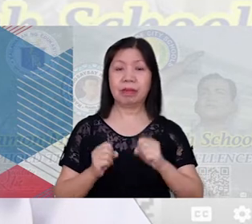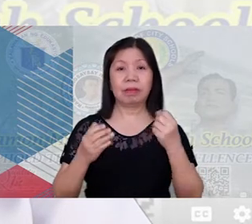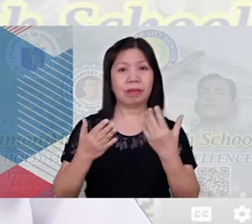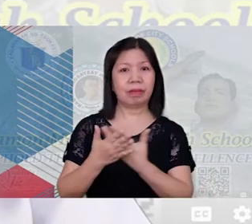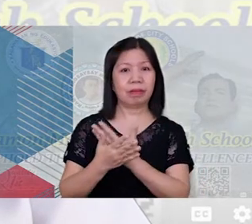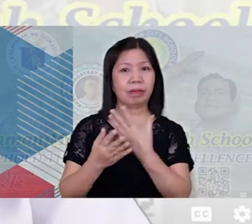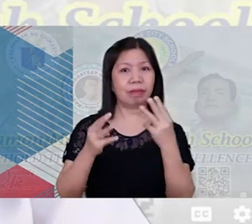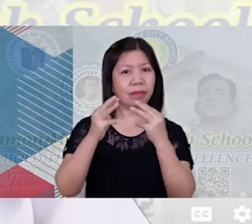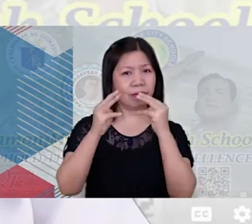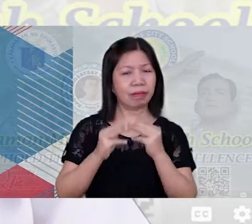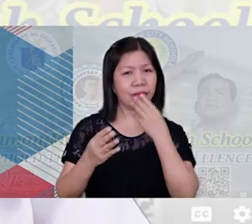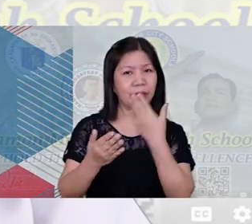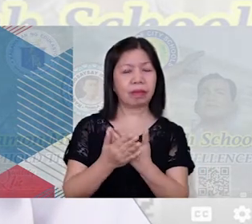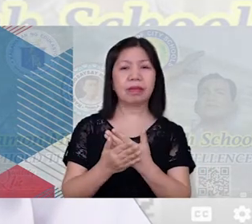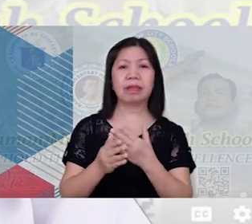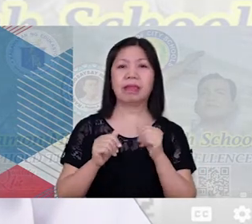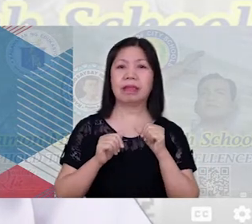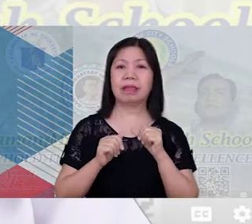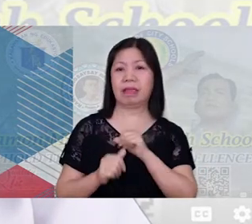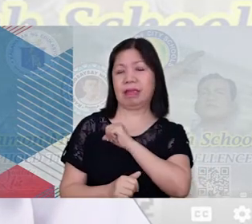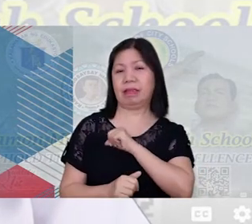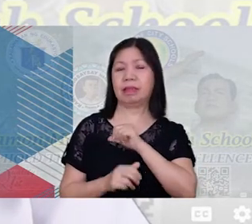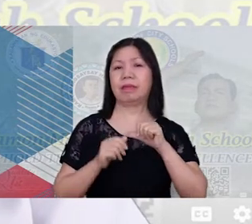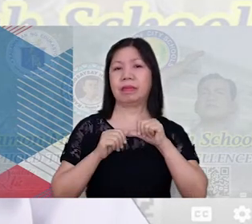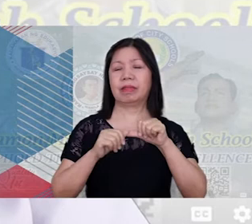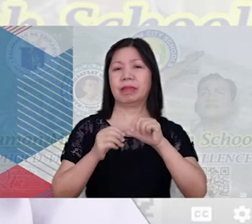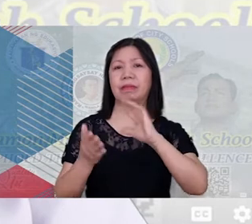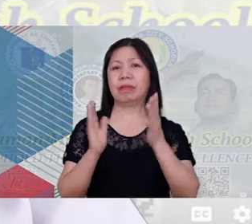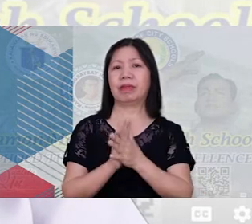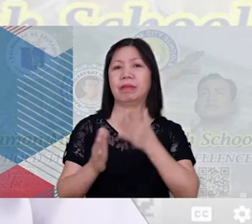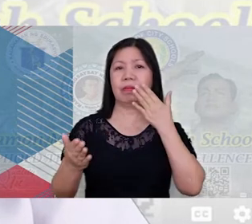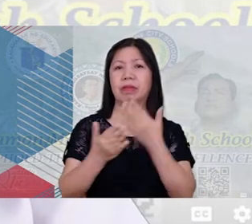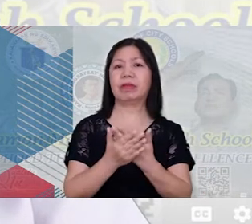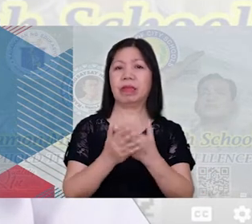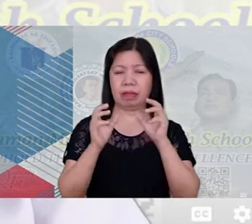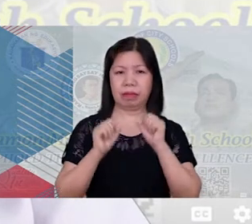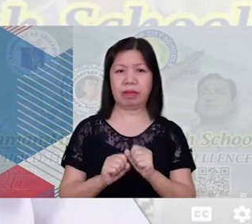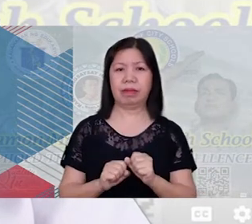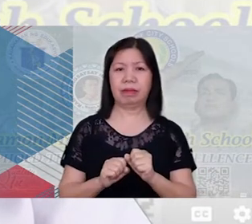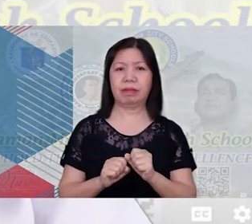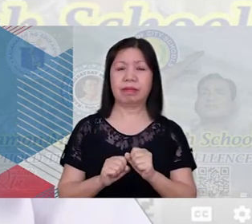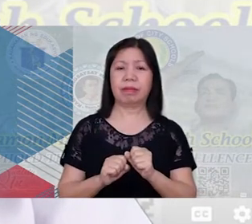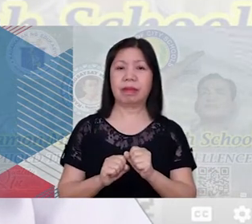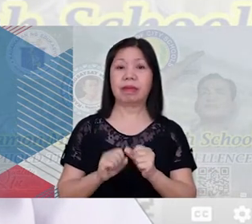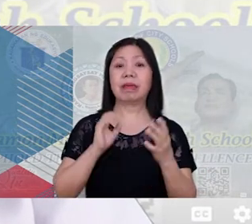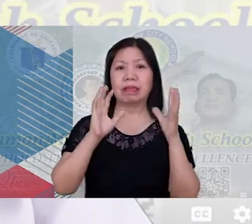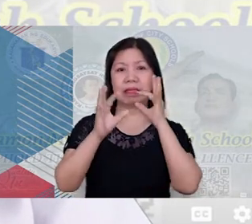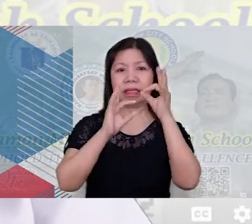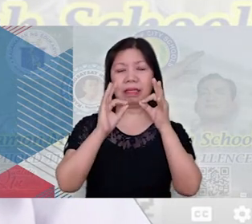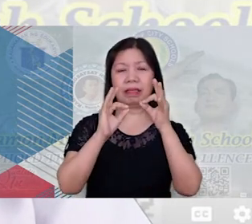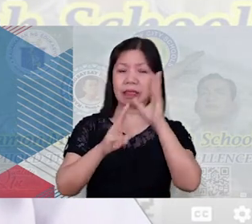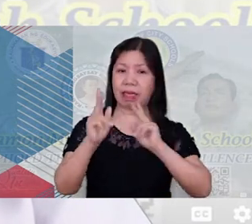sa magandang asal at ipagpapatuloy namin para maging mabuti at kapakipakinabang na mamamayan ng